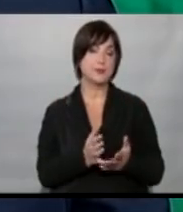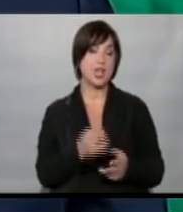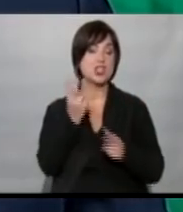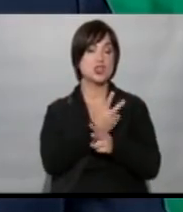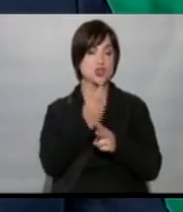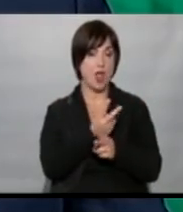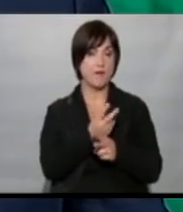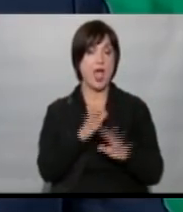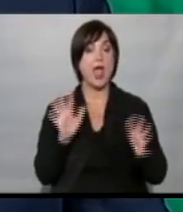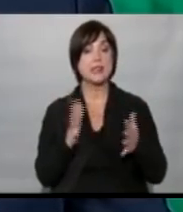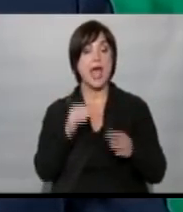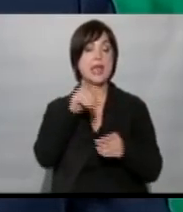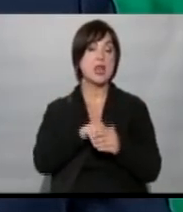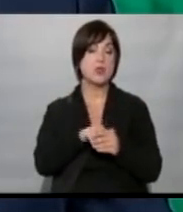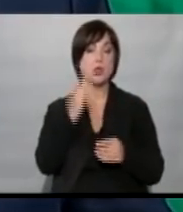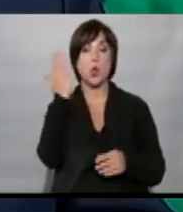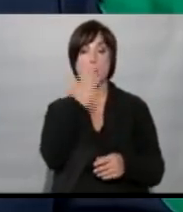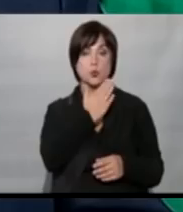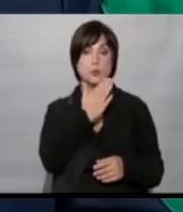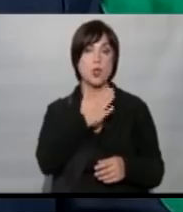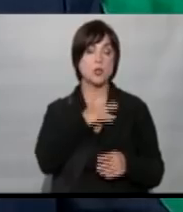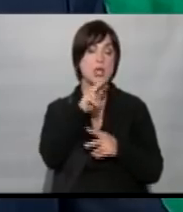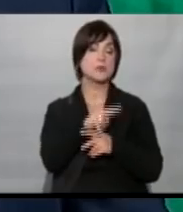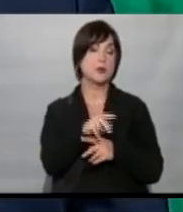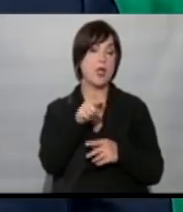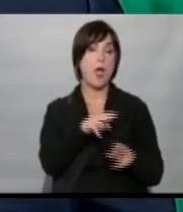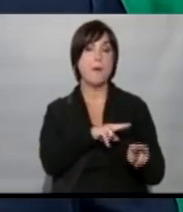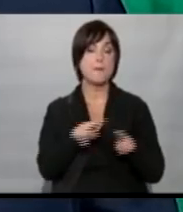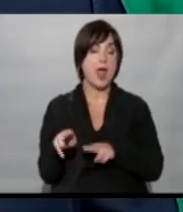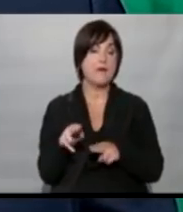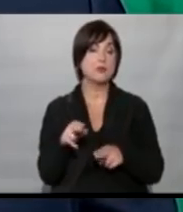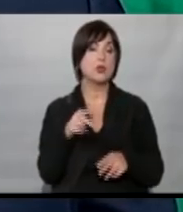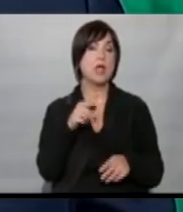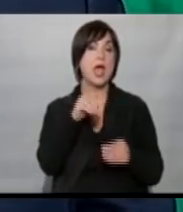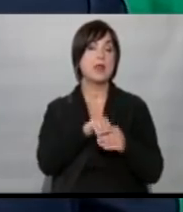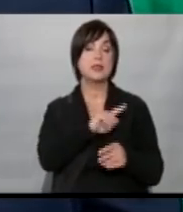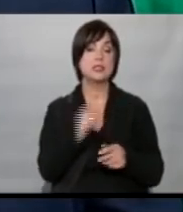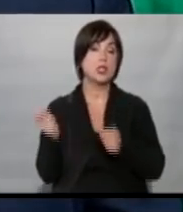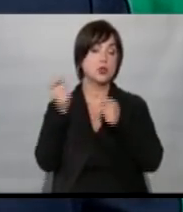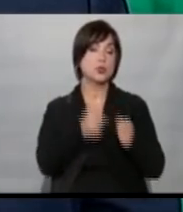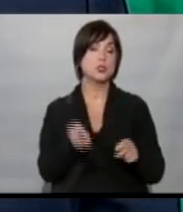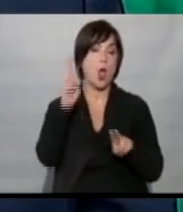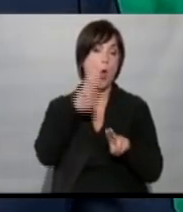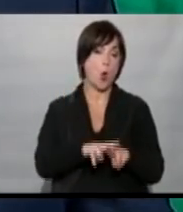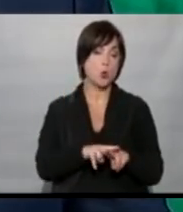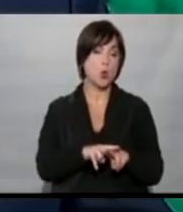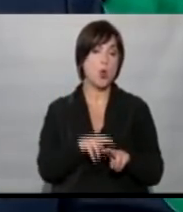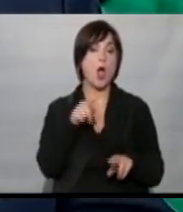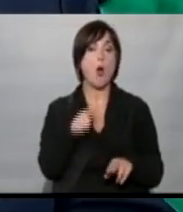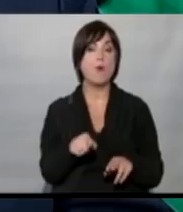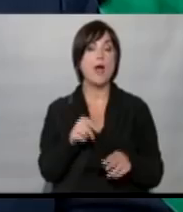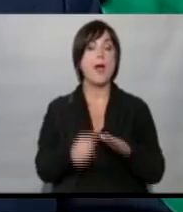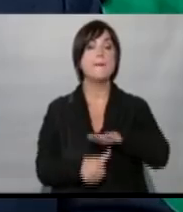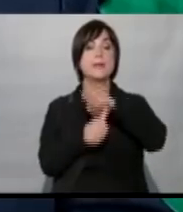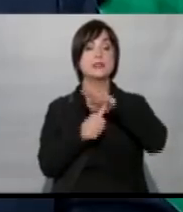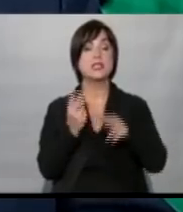но и целата држава. Дали референдумот е успешен? Од аспект формално-правно на референдумот не се донесе одлука. Тоа е, мислам дека